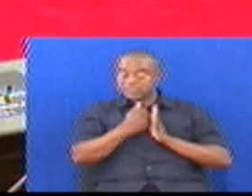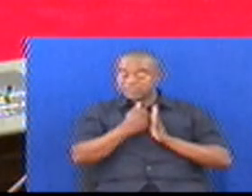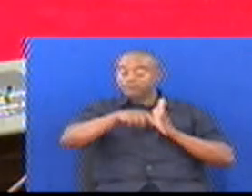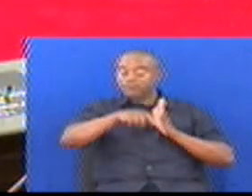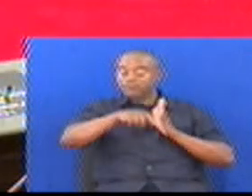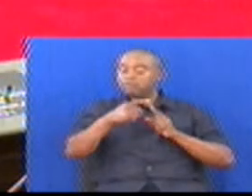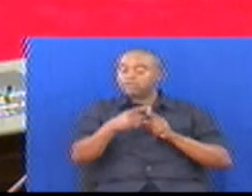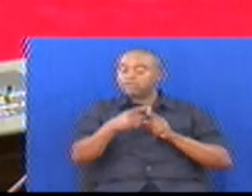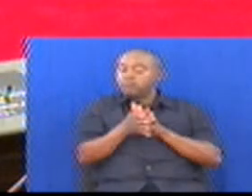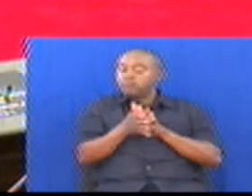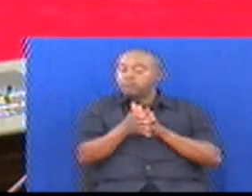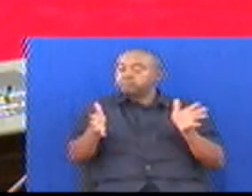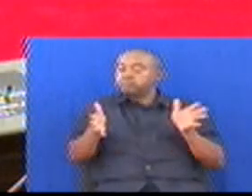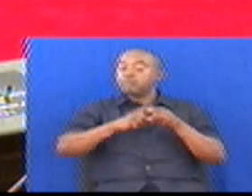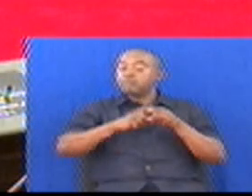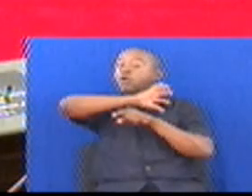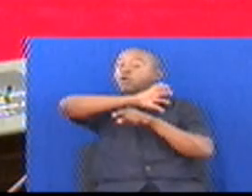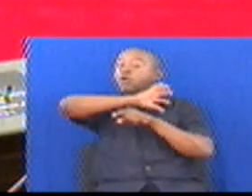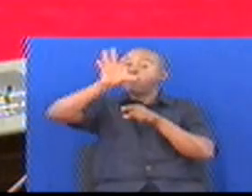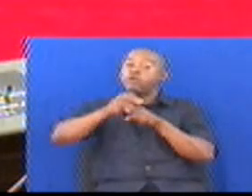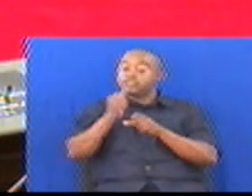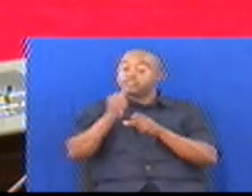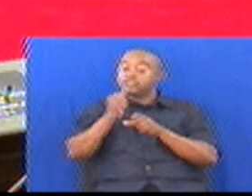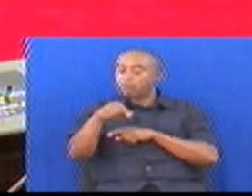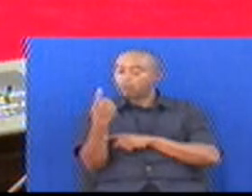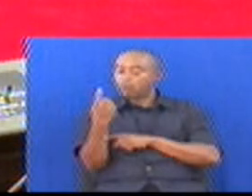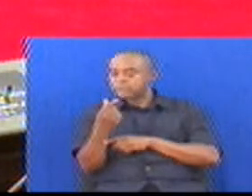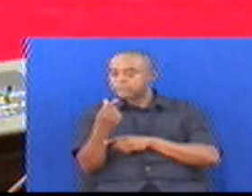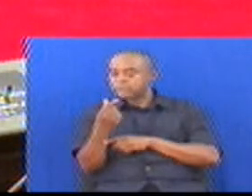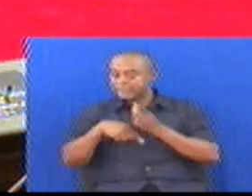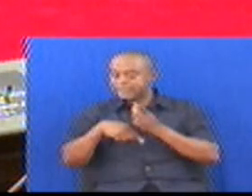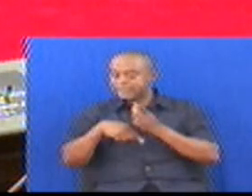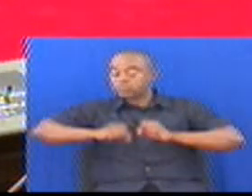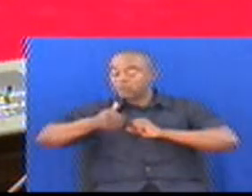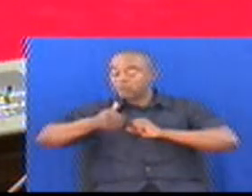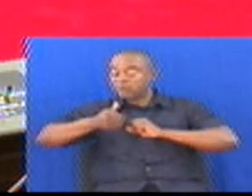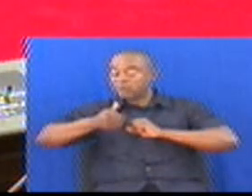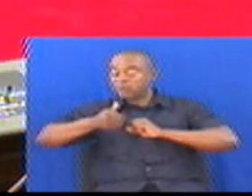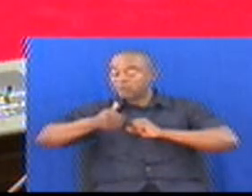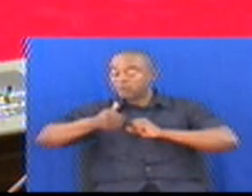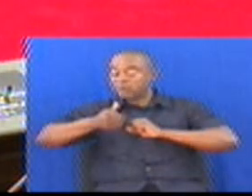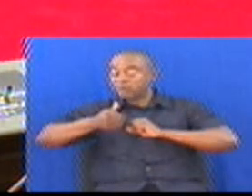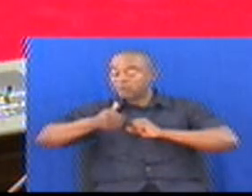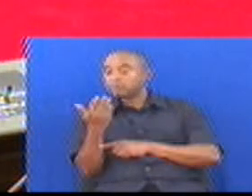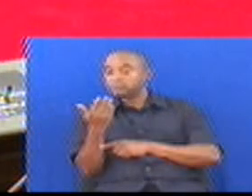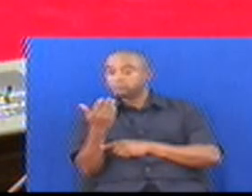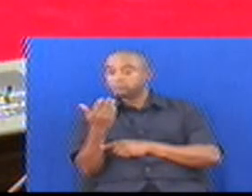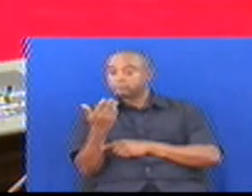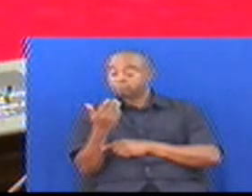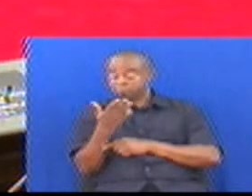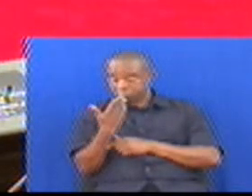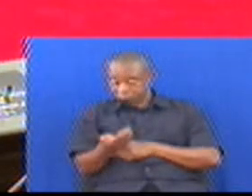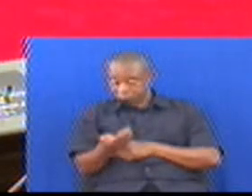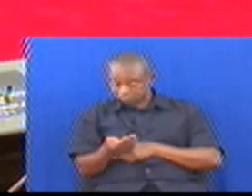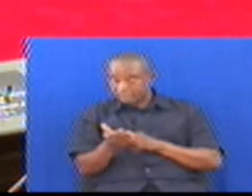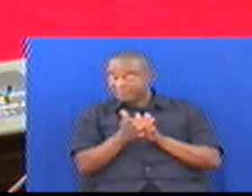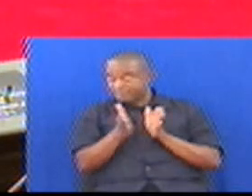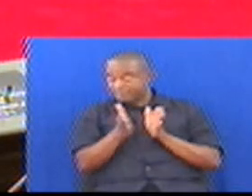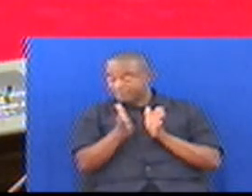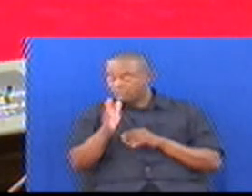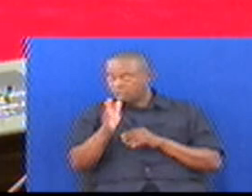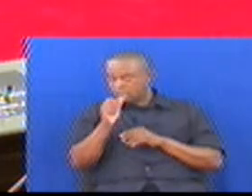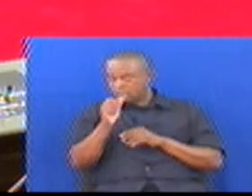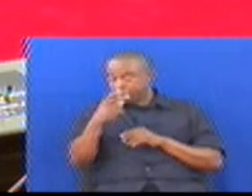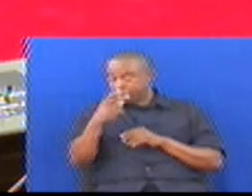kukua kwa kipindi chote cha awamu ya kwanza ya utawala wa serikali ya awamu ya tano, ambapo hadi Aprili